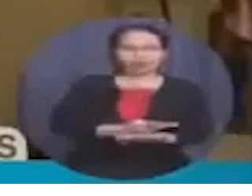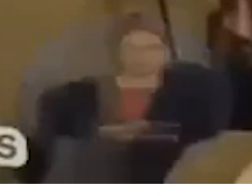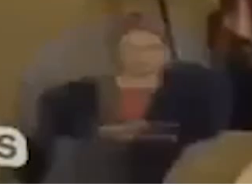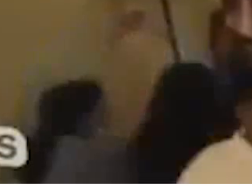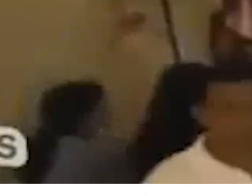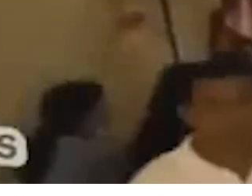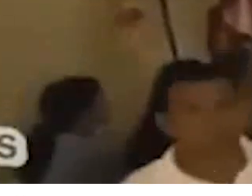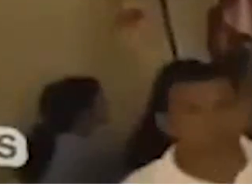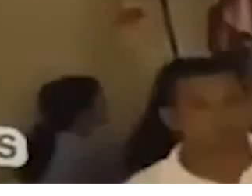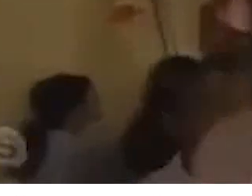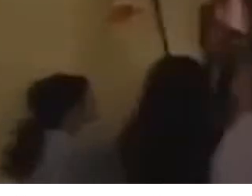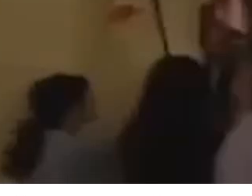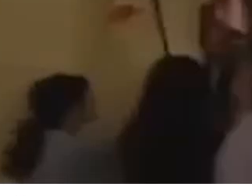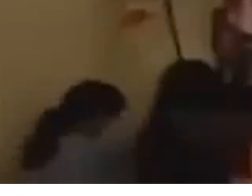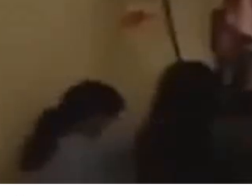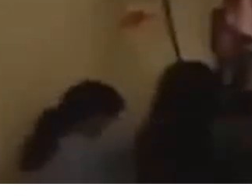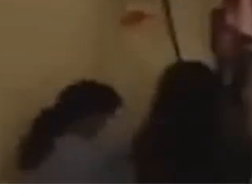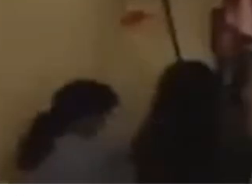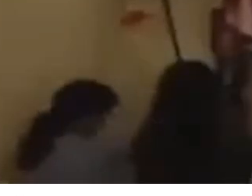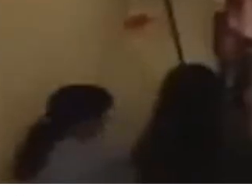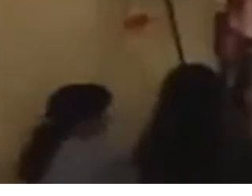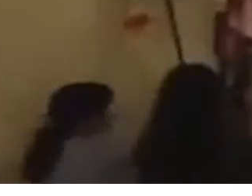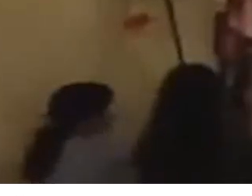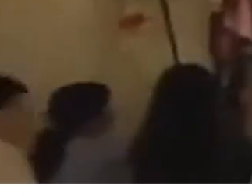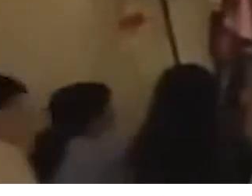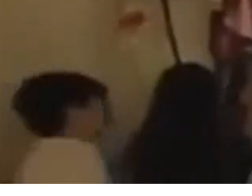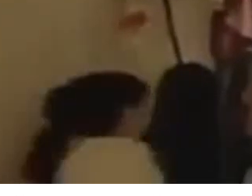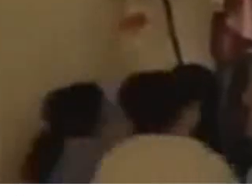ginagawa. Hihipuin pa eh. Ahalikan pa.